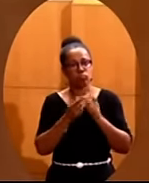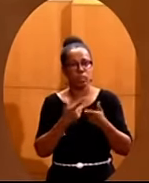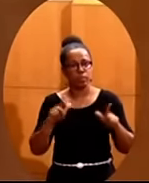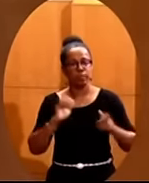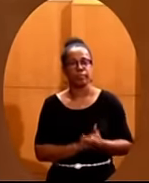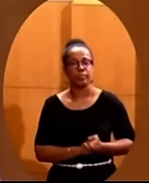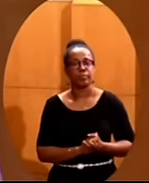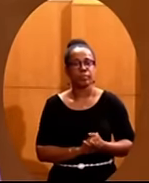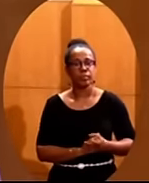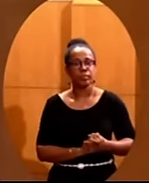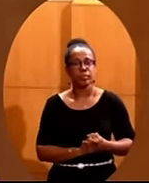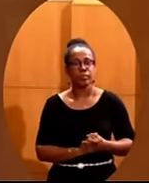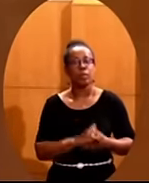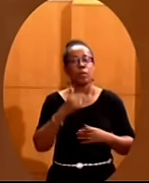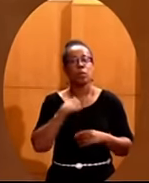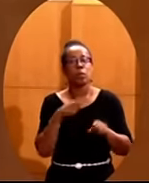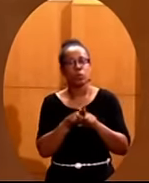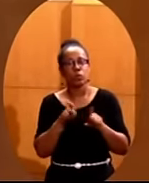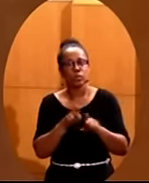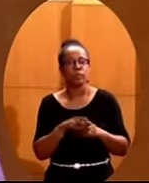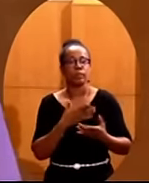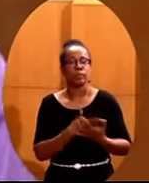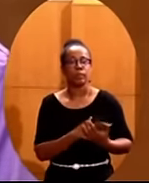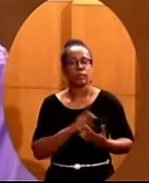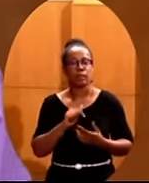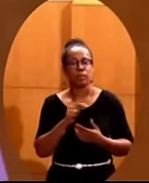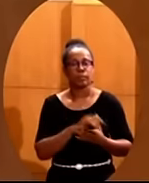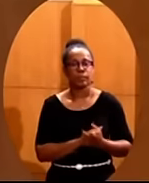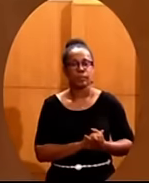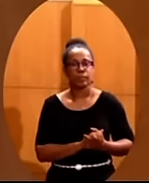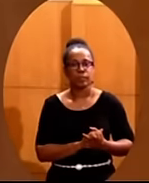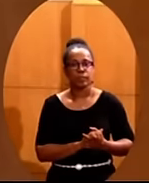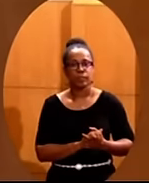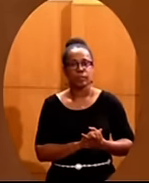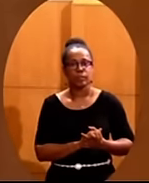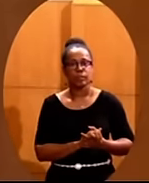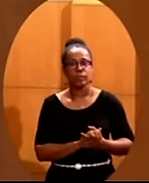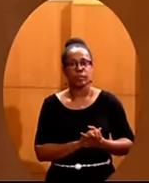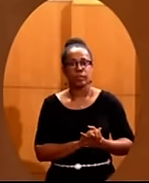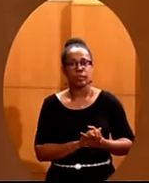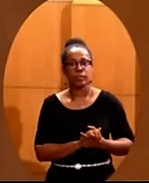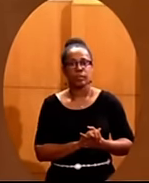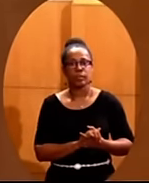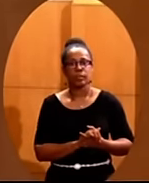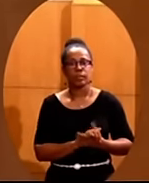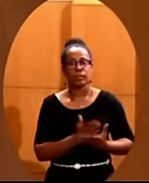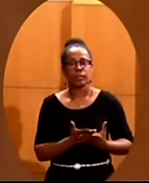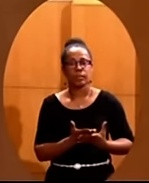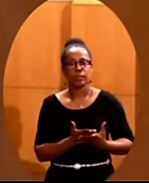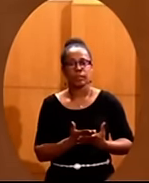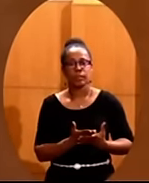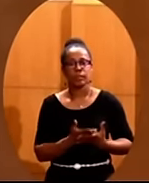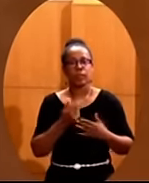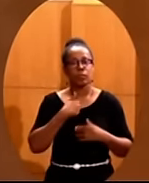martinic je mesure aussi mon infectible indéfectible